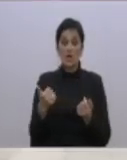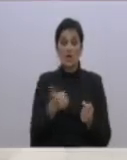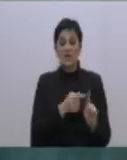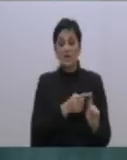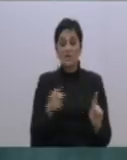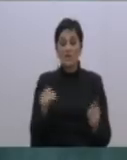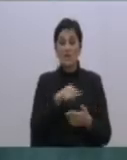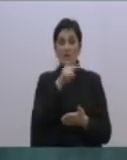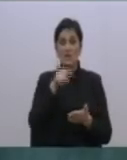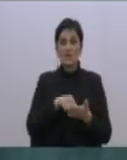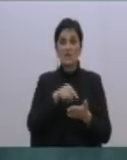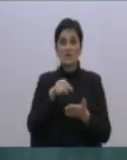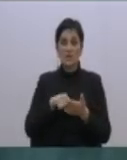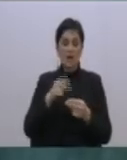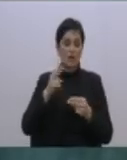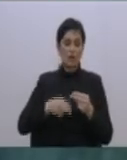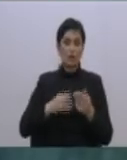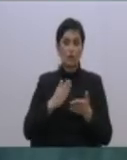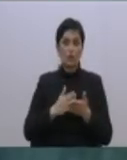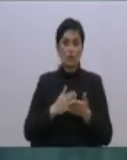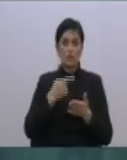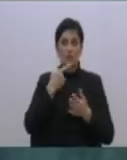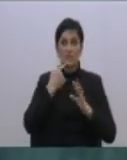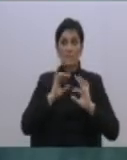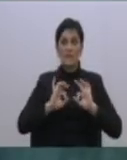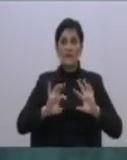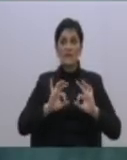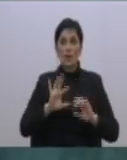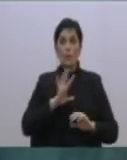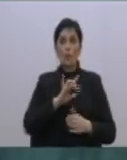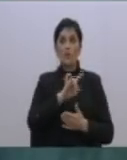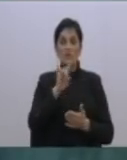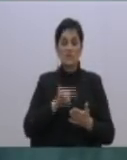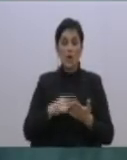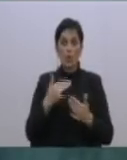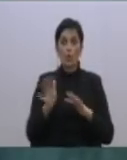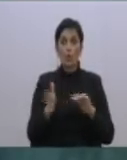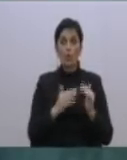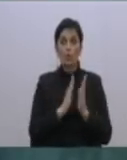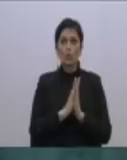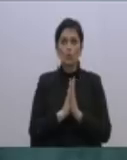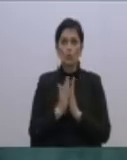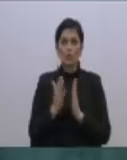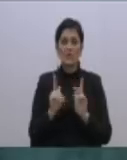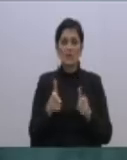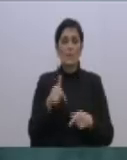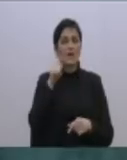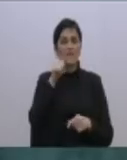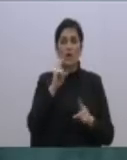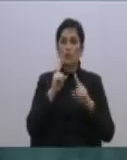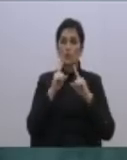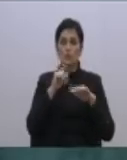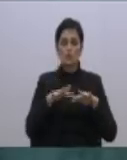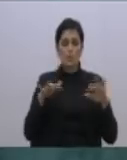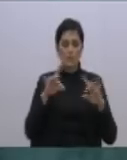gansakhvel sakitkhvebi amotsuruli aris rogorc daanosebuli iqo sakitkhvebi gaviaret kho tkens takhobas rom khvas khdoma ar